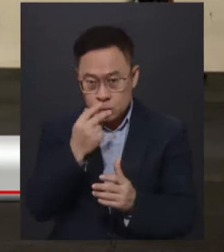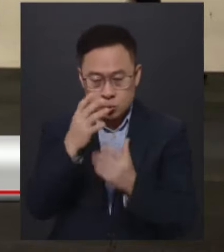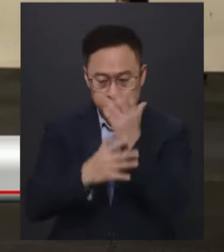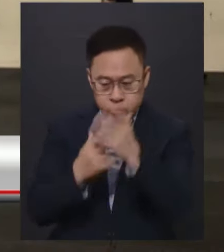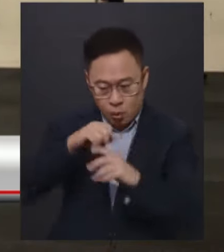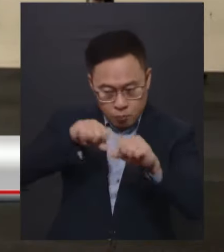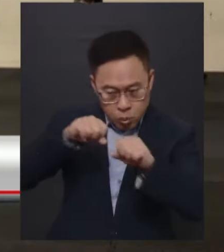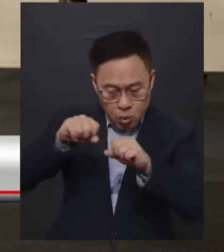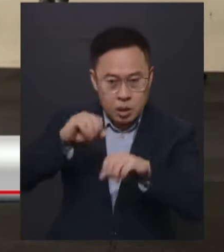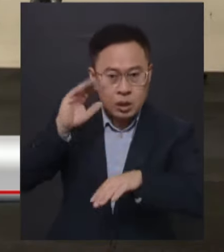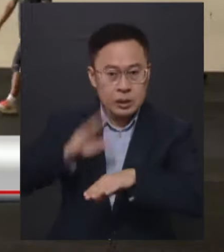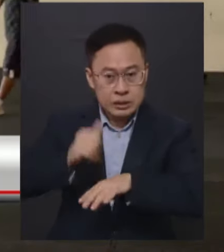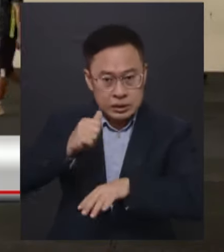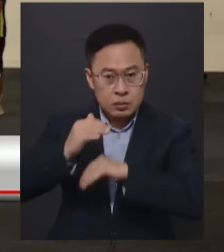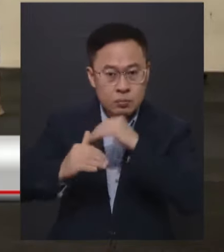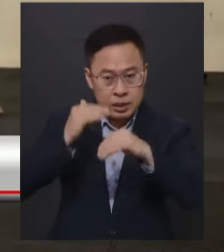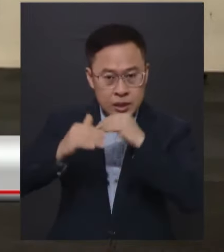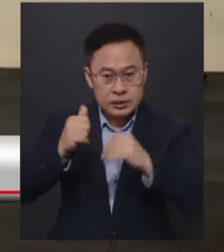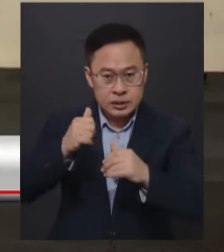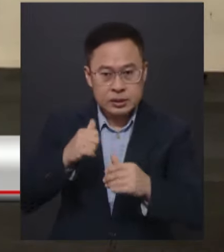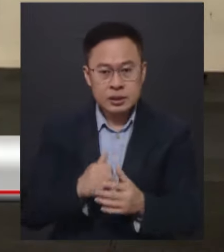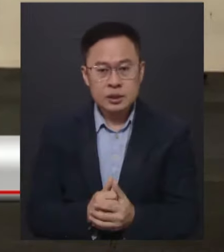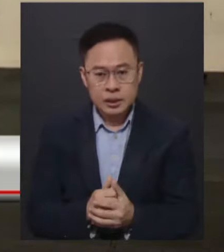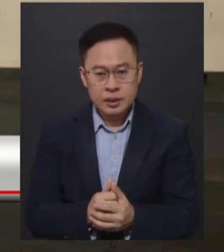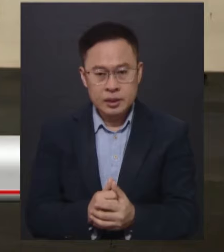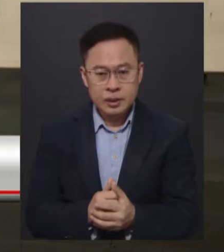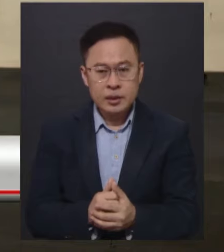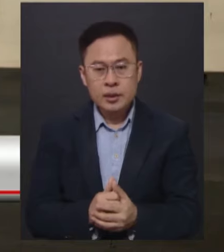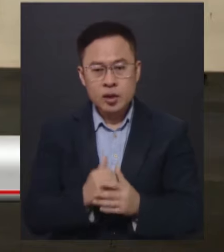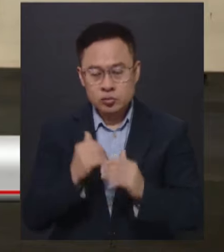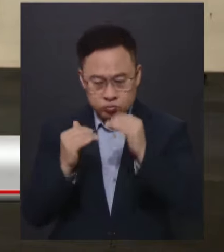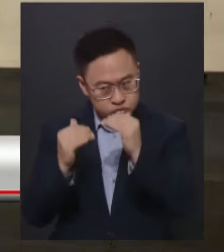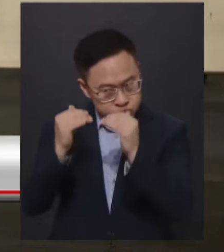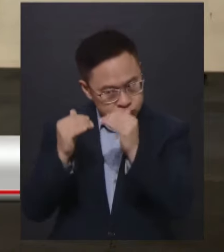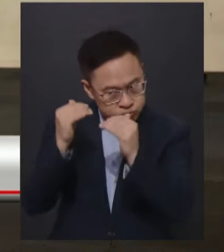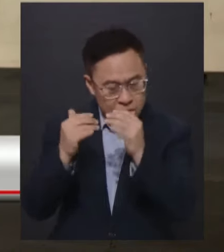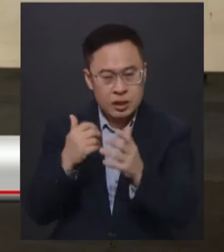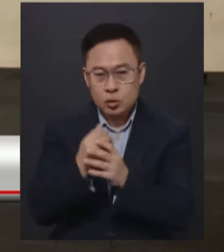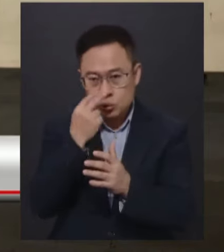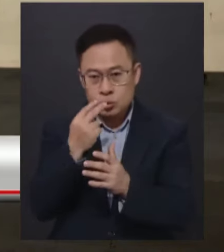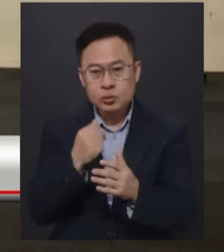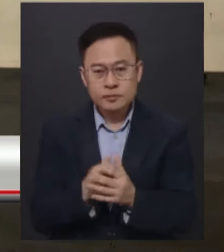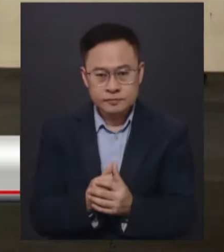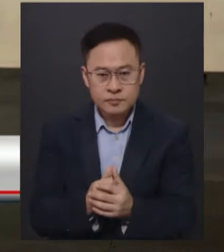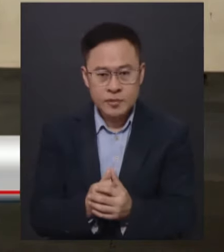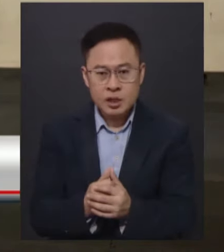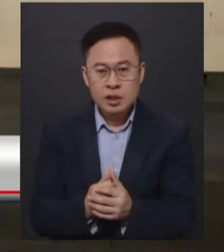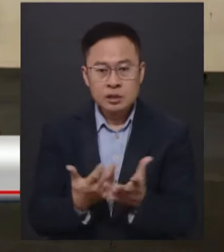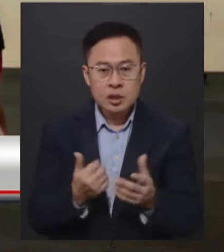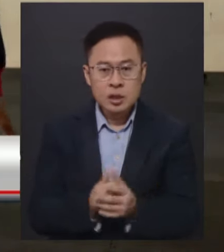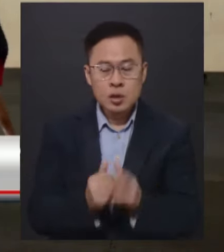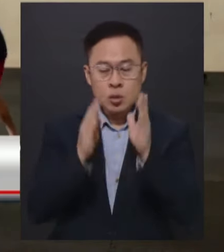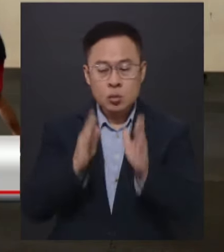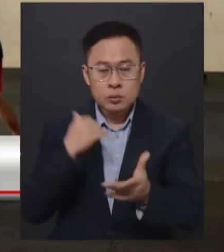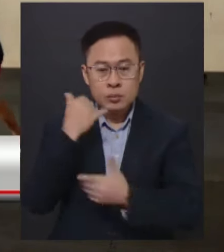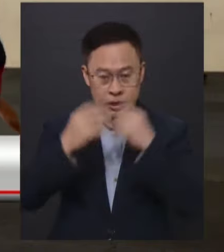างชาติฝีมือพัฒนาแล้วเบียดคู่ต่อสู้ได้คู่ต่อสู้หลักๆยังไม่ว่าจะเป็นเม็กซิ